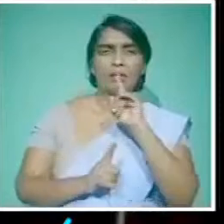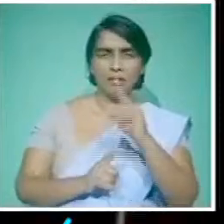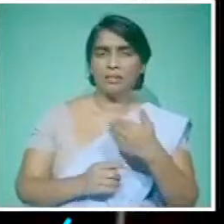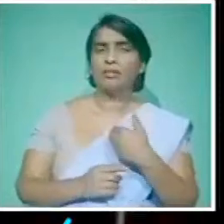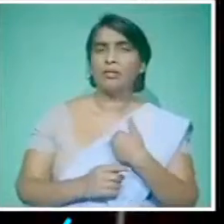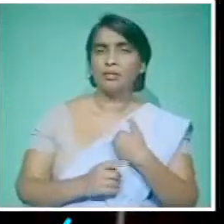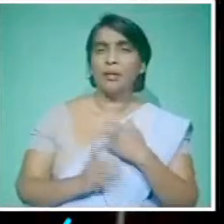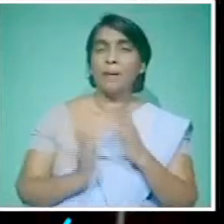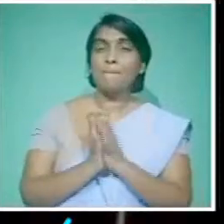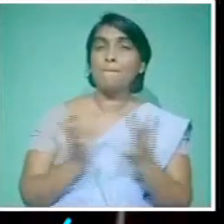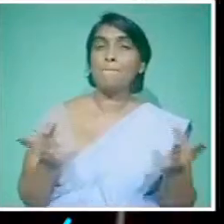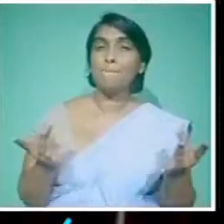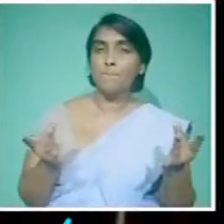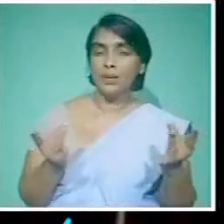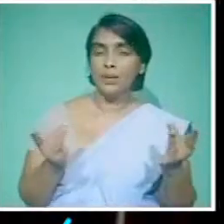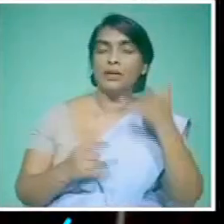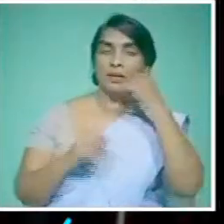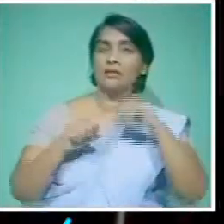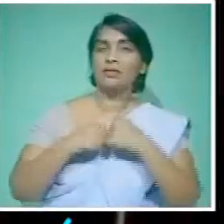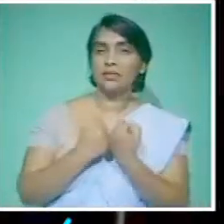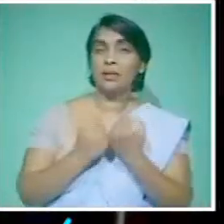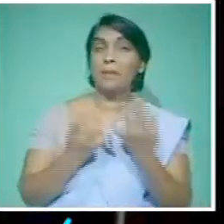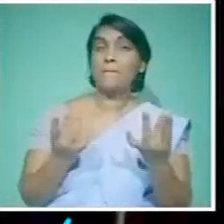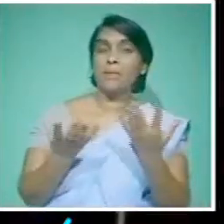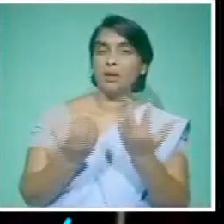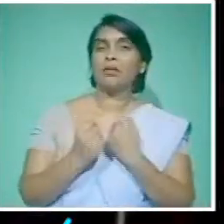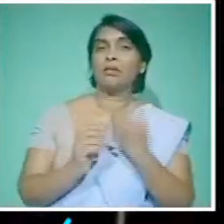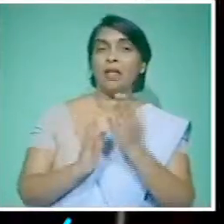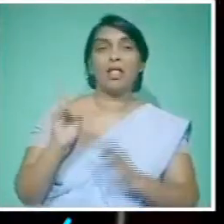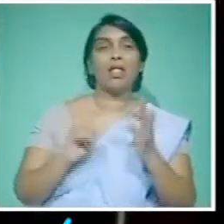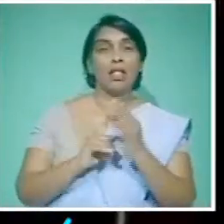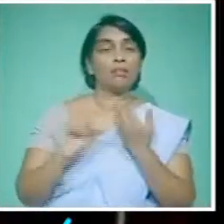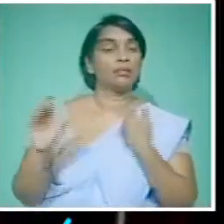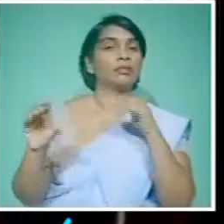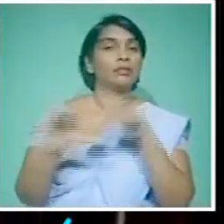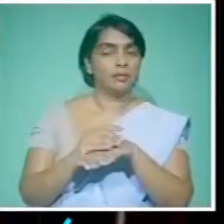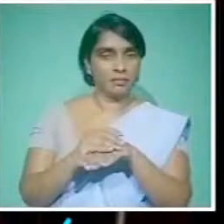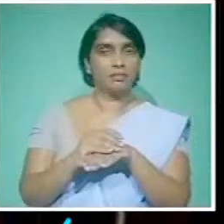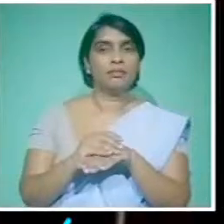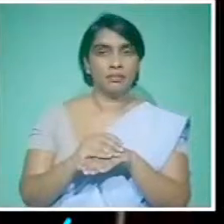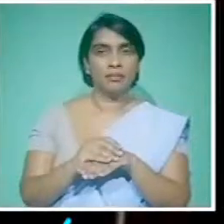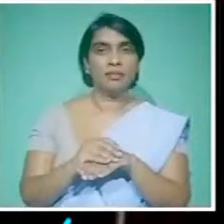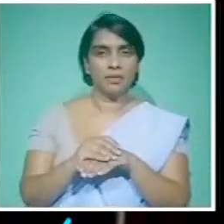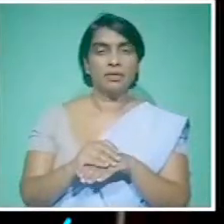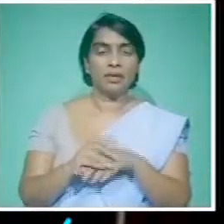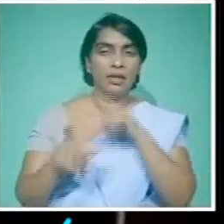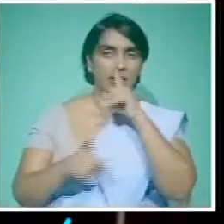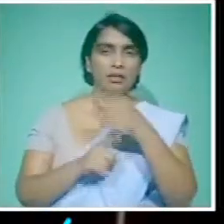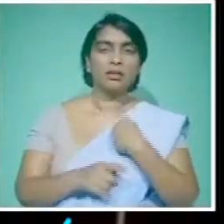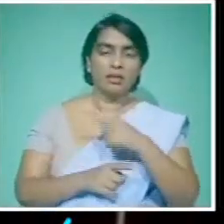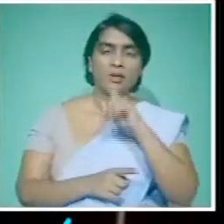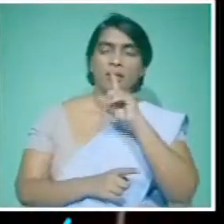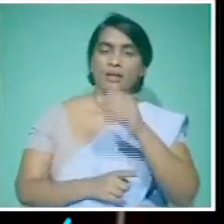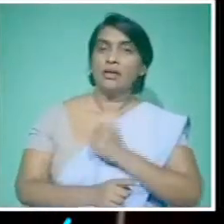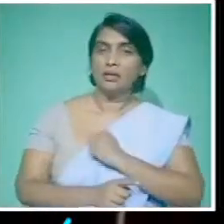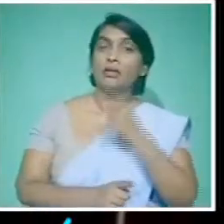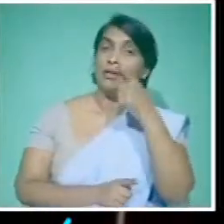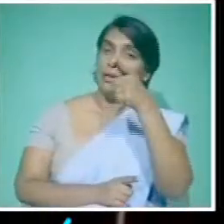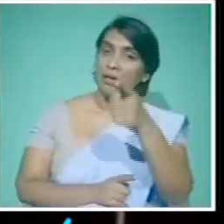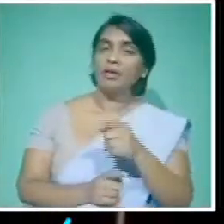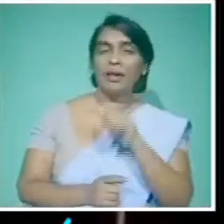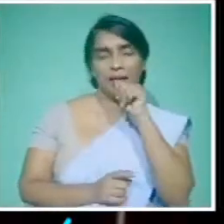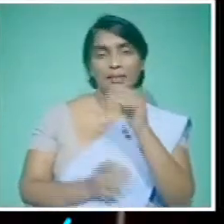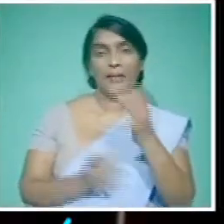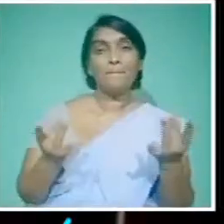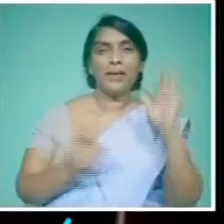මම පිනට ගත්ත මේ සමගි ජන බලවේගයේ පිනට ගත්ත මන්ත්‍රී ධූරයකින් ඇවිල්ලා මම කතා කරන්න කියලා. මං කියන්න කැමති ඔබතුමා තමයි